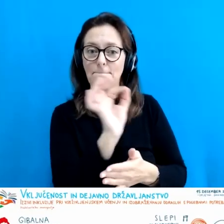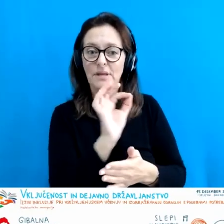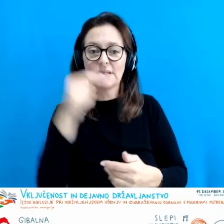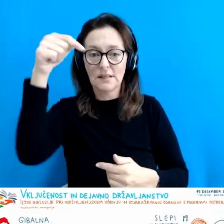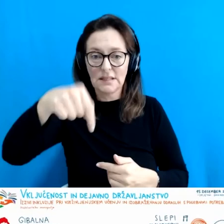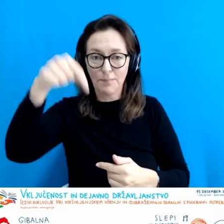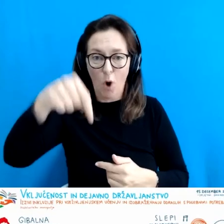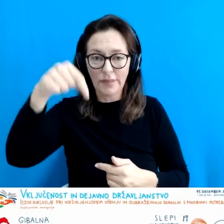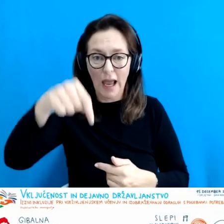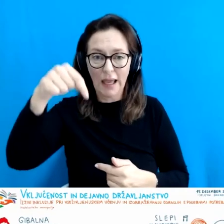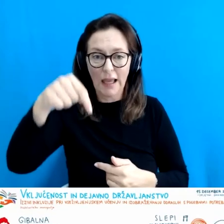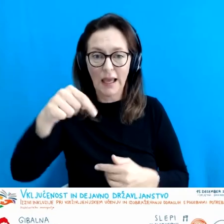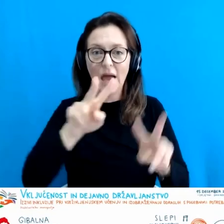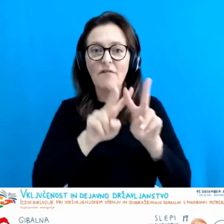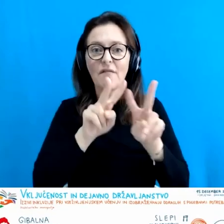četu.